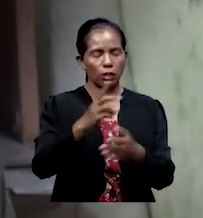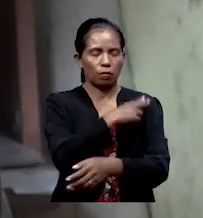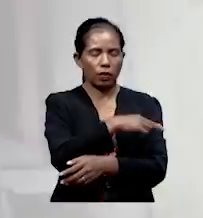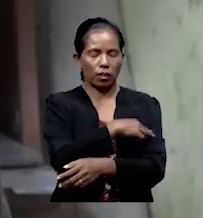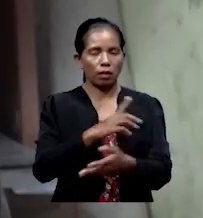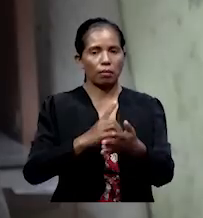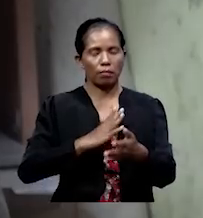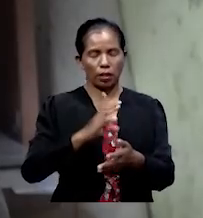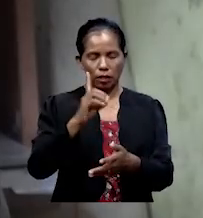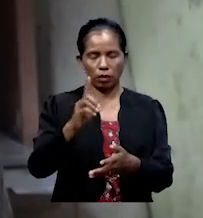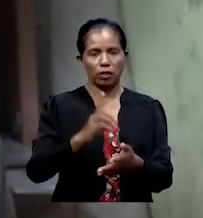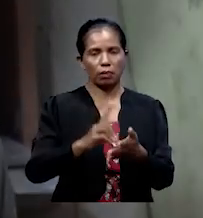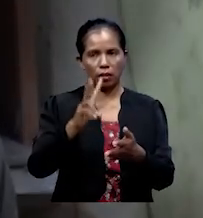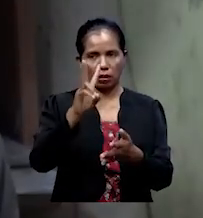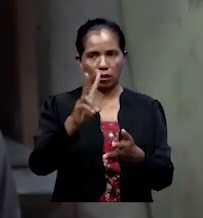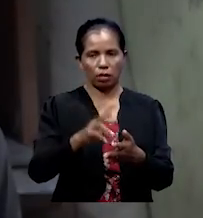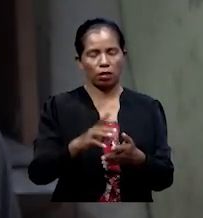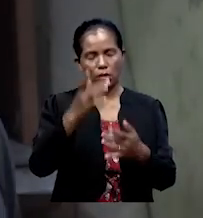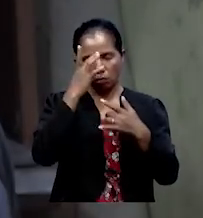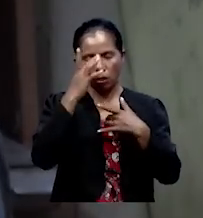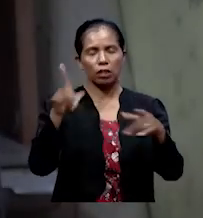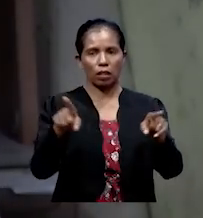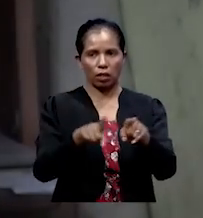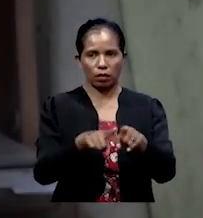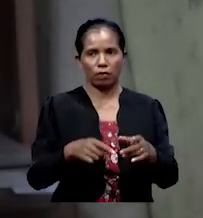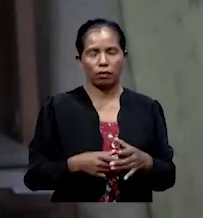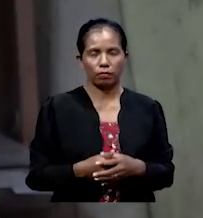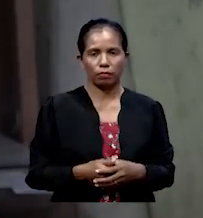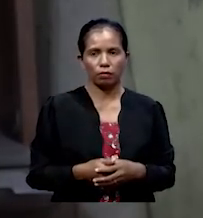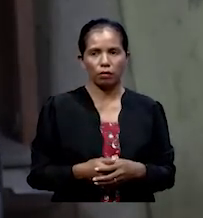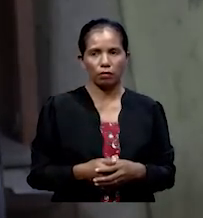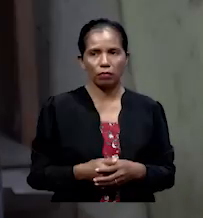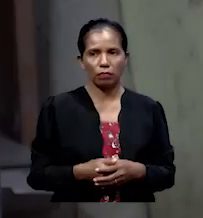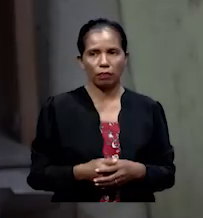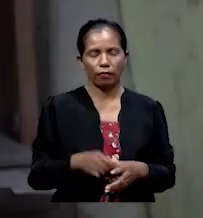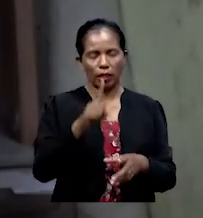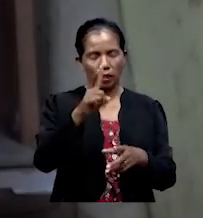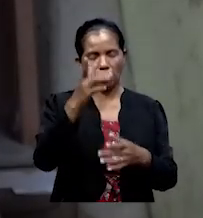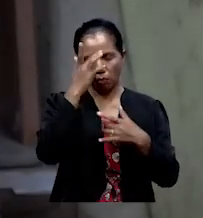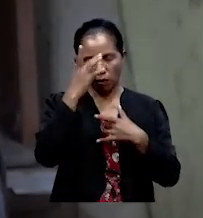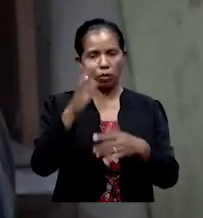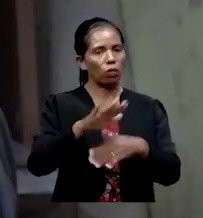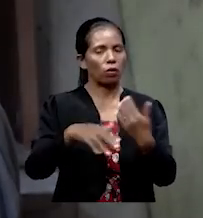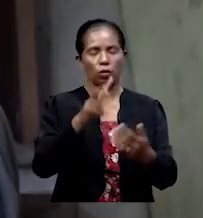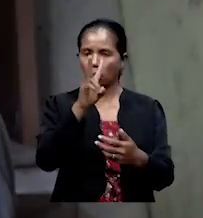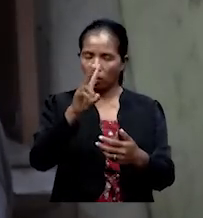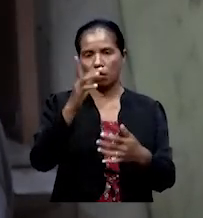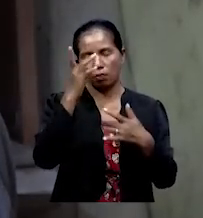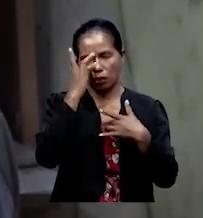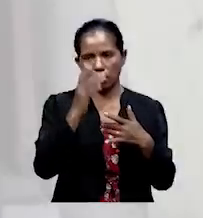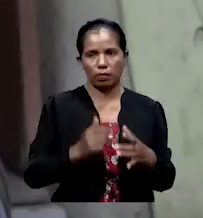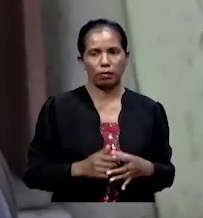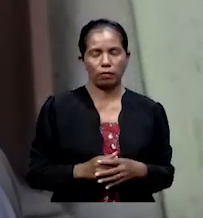ida moras moras dalan deh betul kedua ni kan ya ida moras lah belai deh ida lamor lah ida moras tiada apa apa ida moras tak